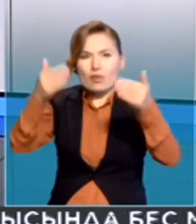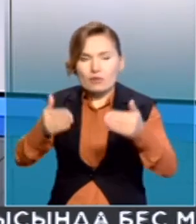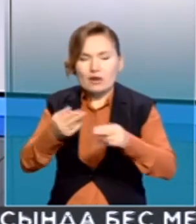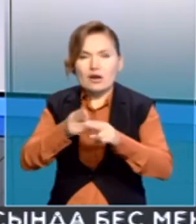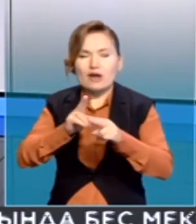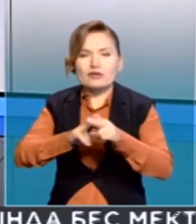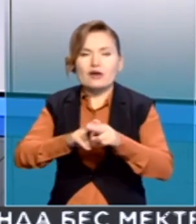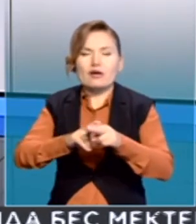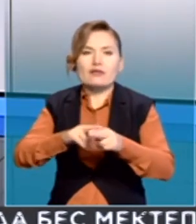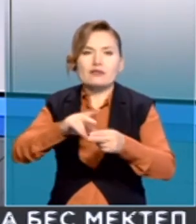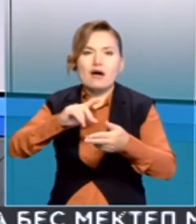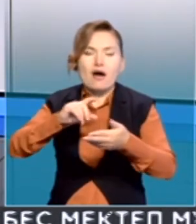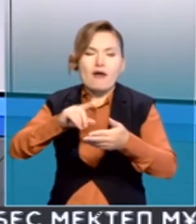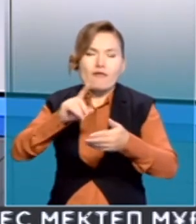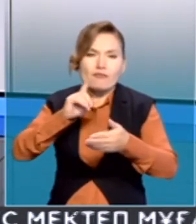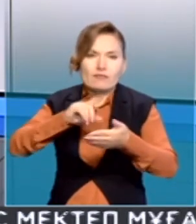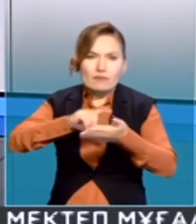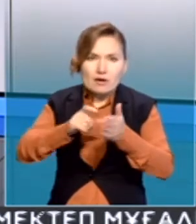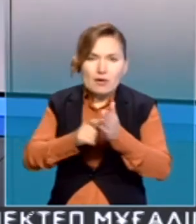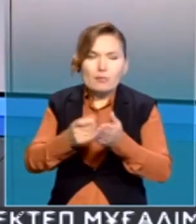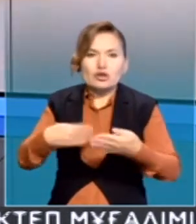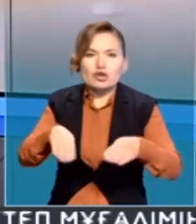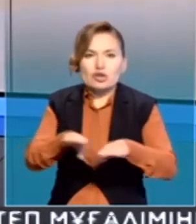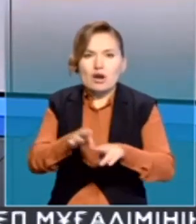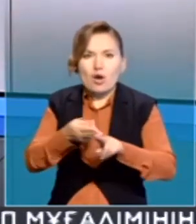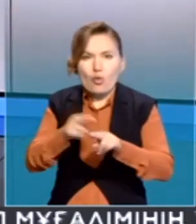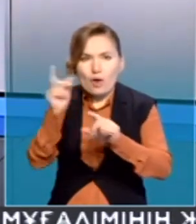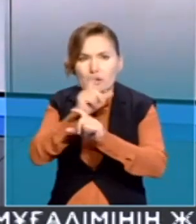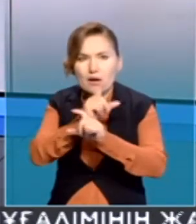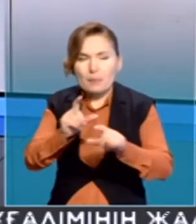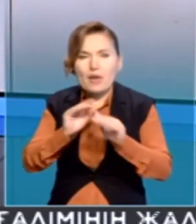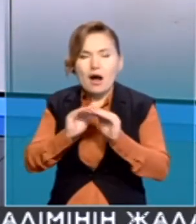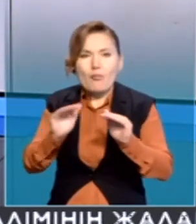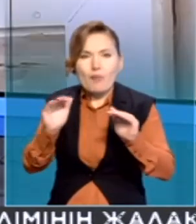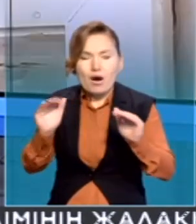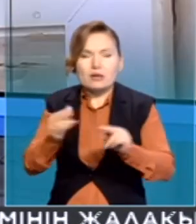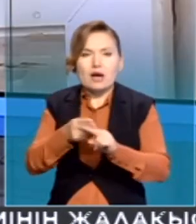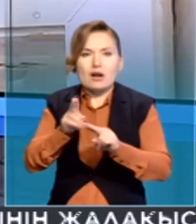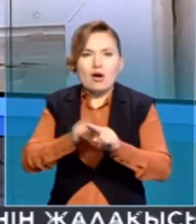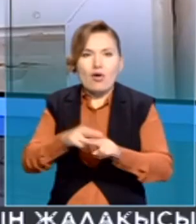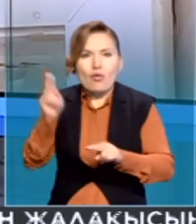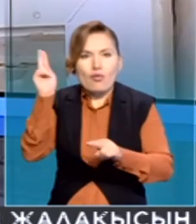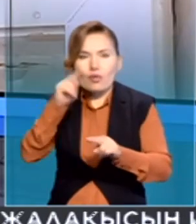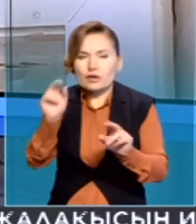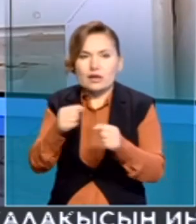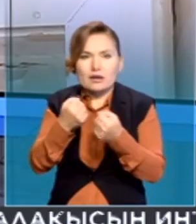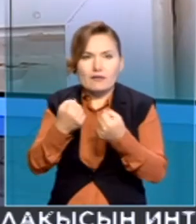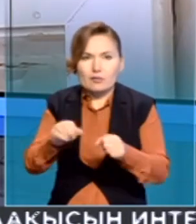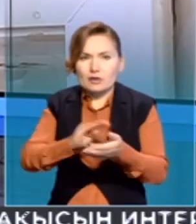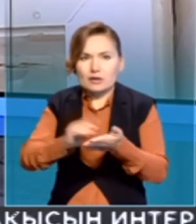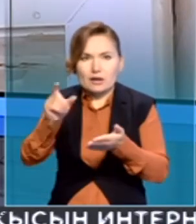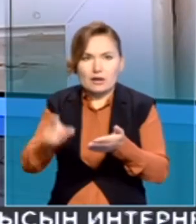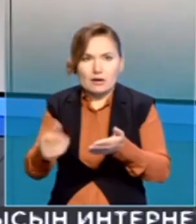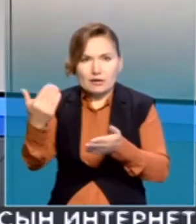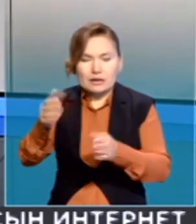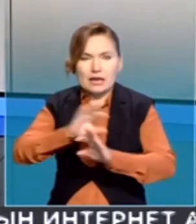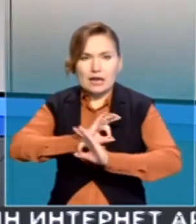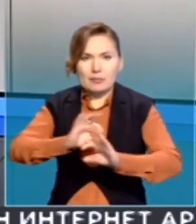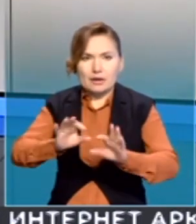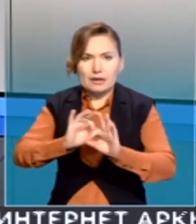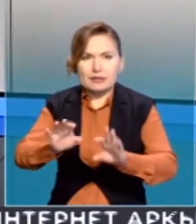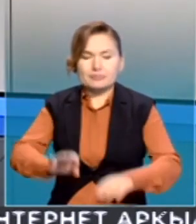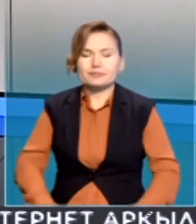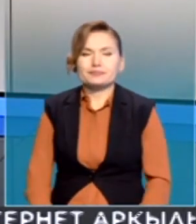tastağan. Soğan qaramastan audandık bilim bölümü buyıl da osı mektepte bala oqtamız dep otır. Qazırgı jağdayın öngördegi tilşimiz Aynur Akbayeva görüp